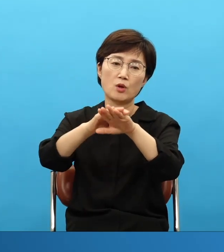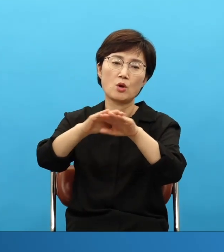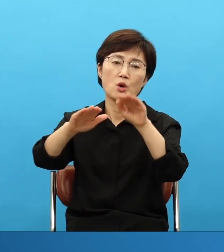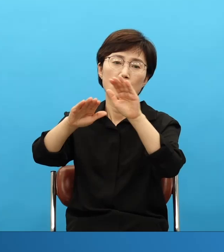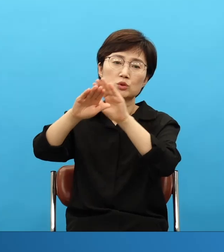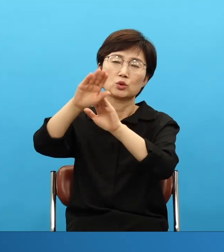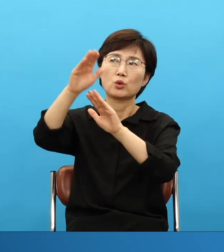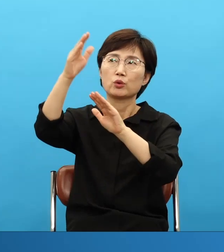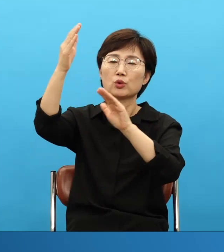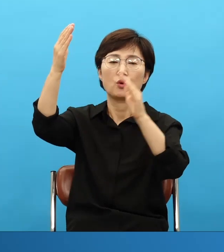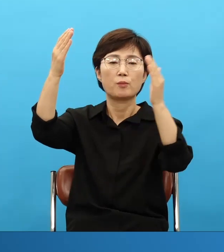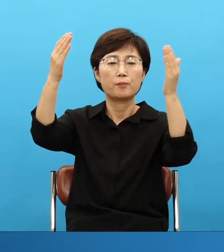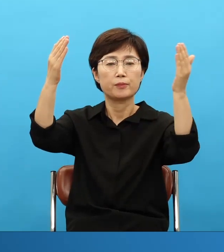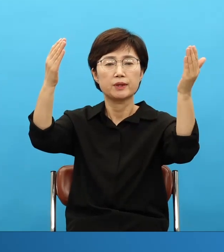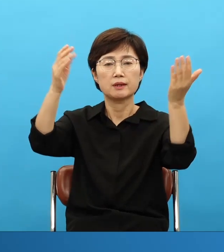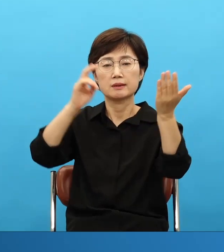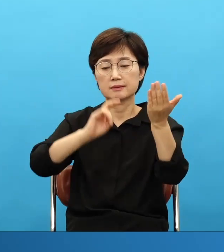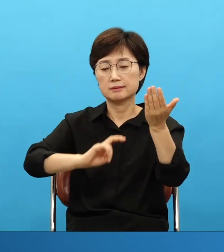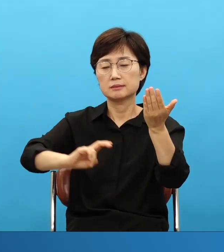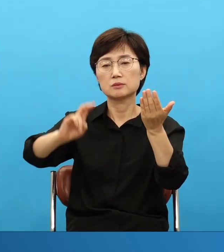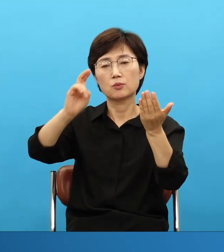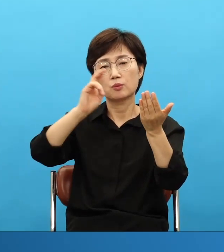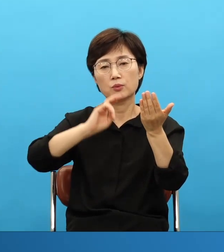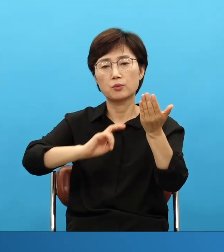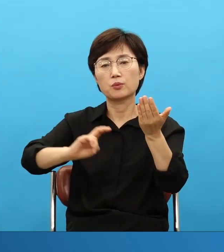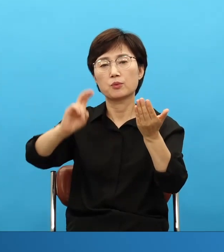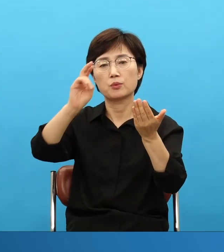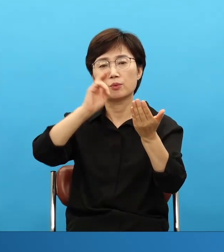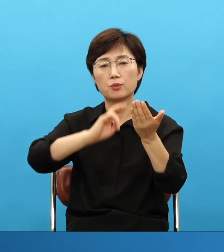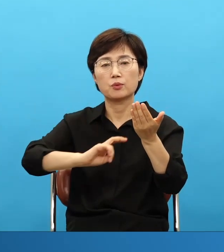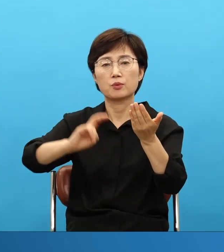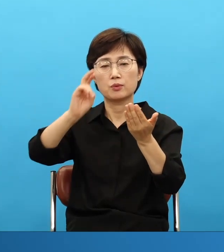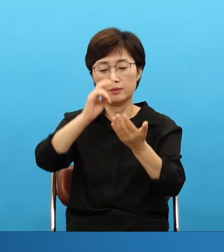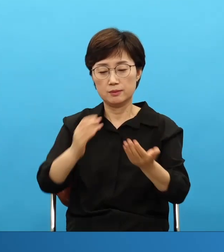들과 손 높이 들고